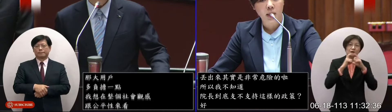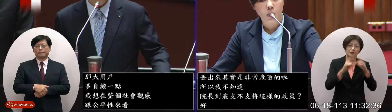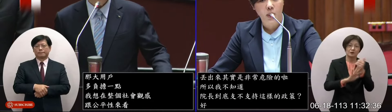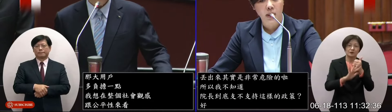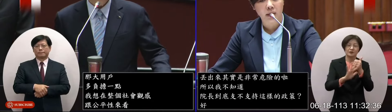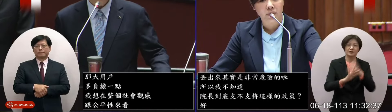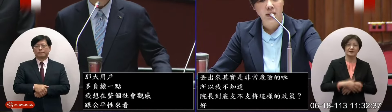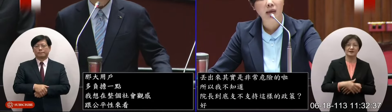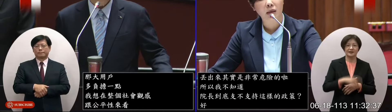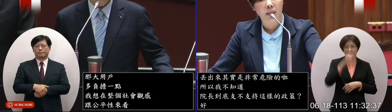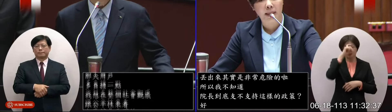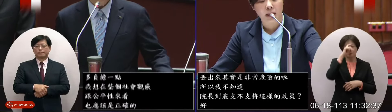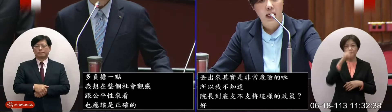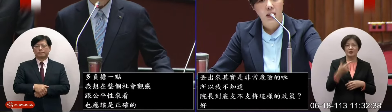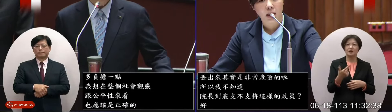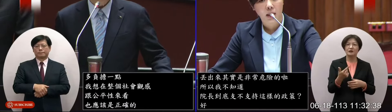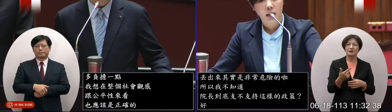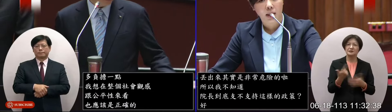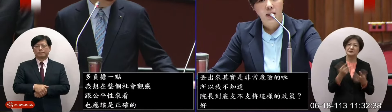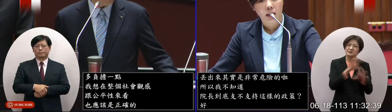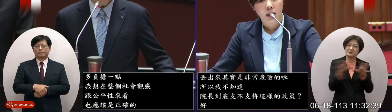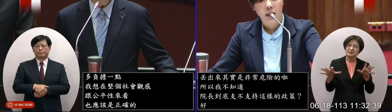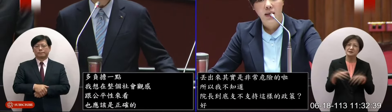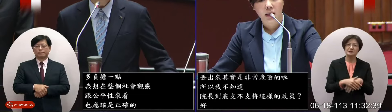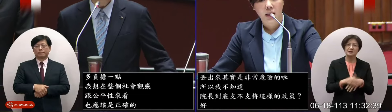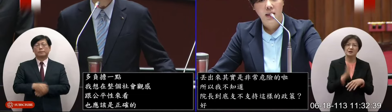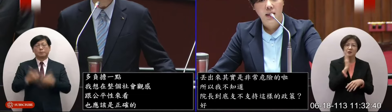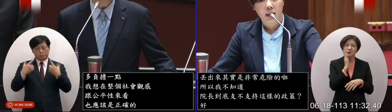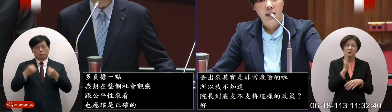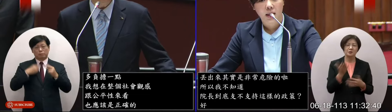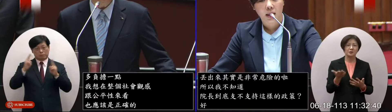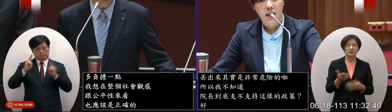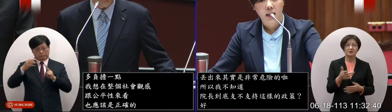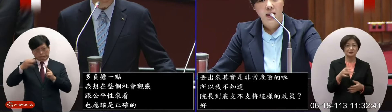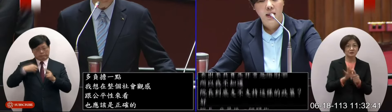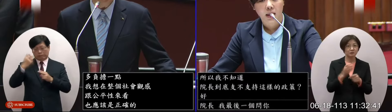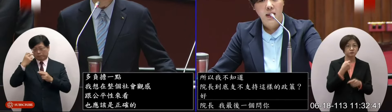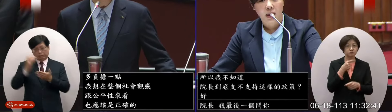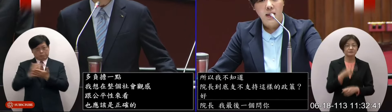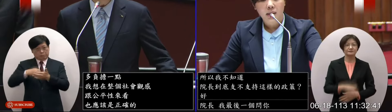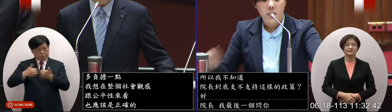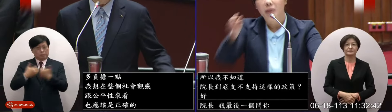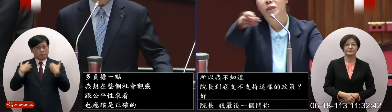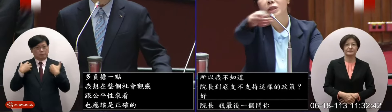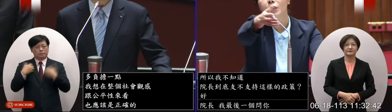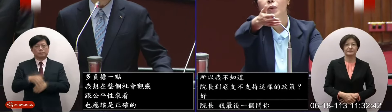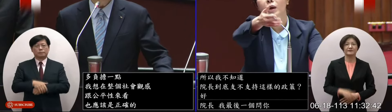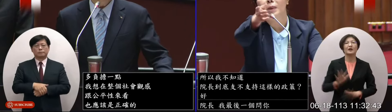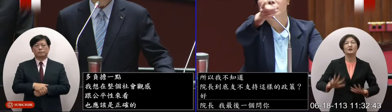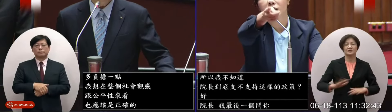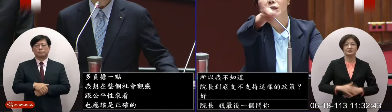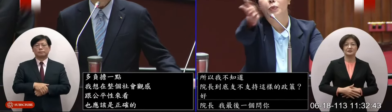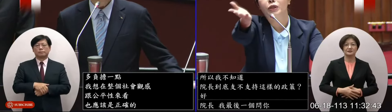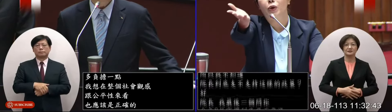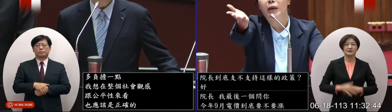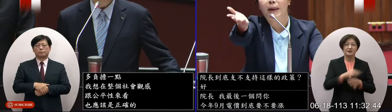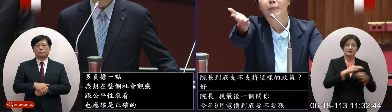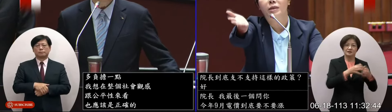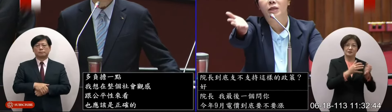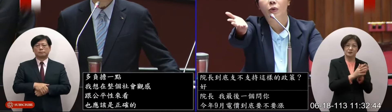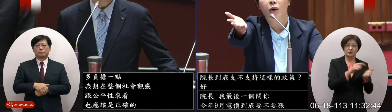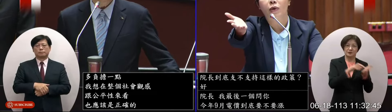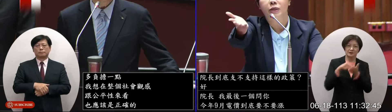朝向稳定的方向啊，到底要不要涨？ 当然是电价审议委员会在处理了，但是基于 不行政院会不经济部会送一